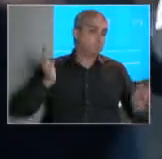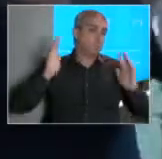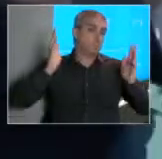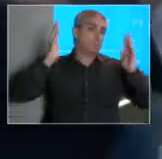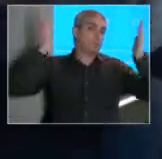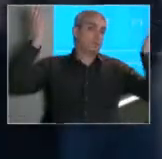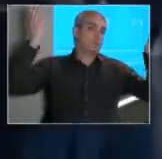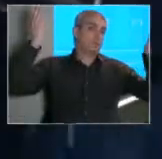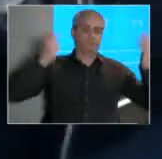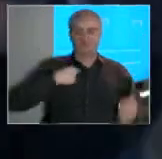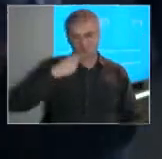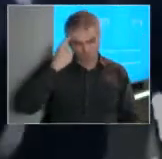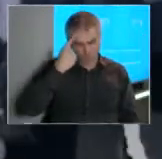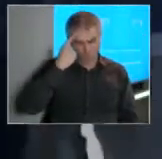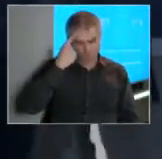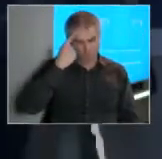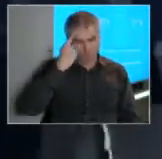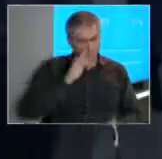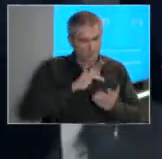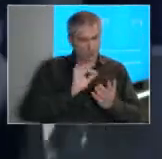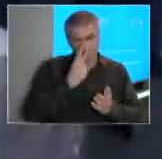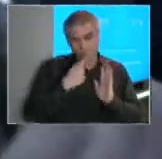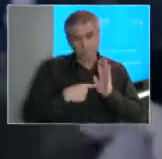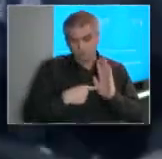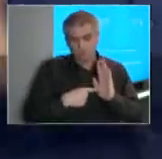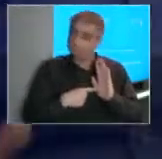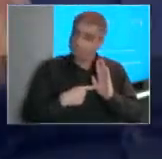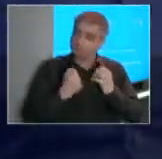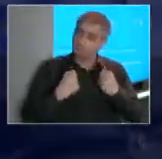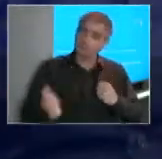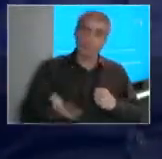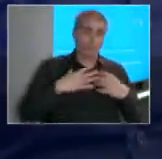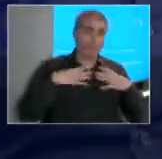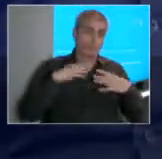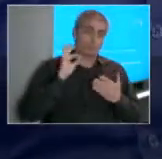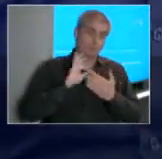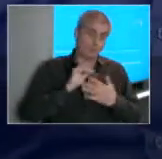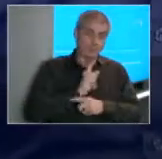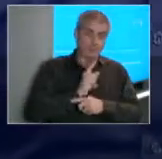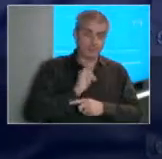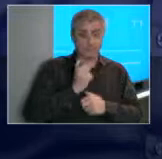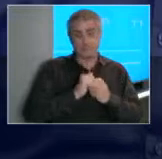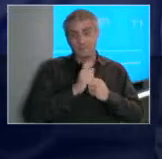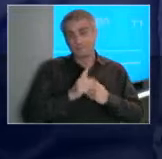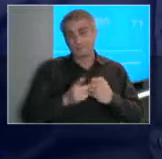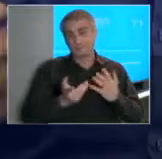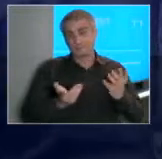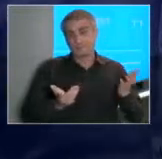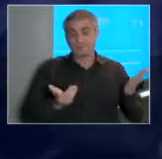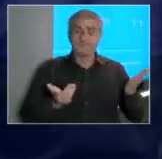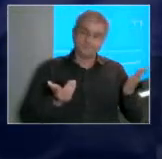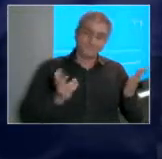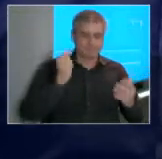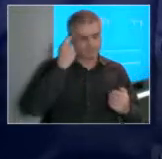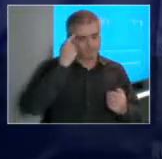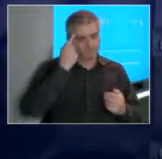כך רע. עכשיו, אני חושב שממקום של נראות, לשחרר לחופשה באותו רגע, כן או לא, או צריך